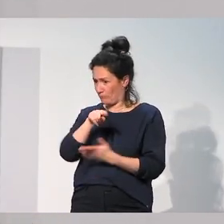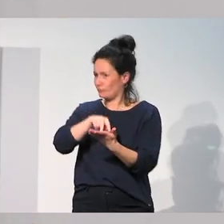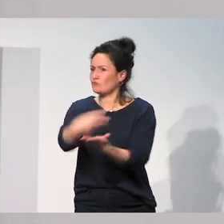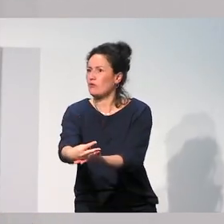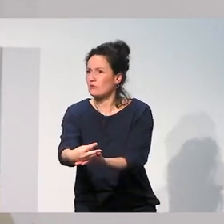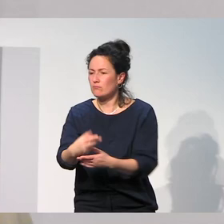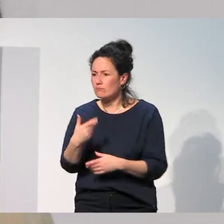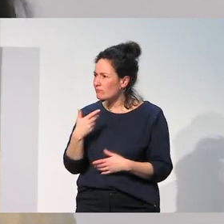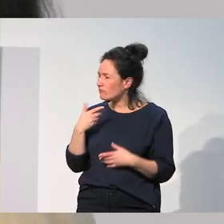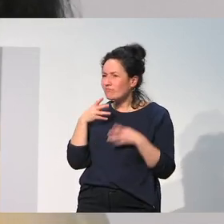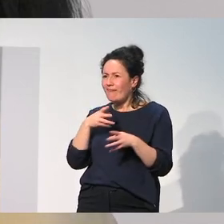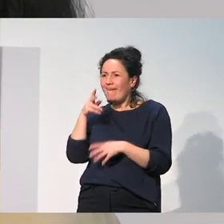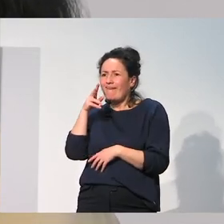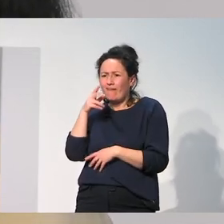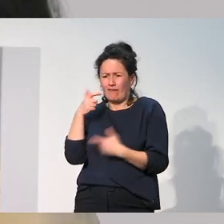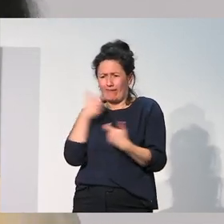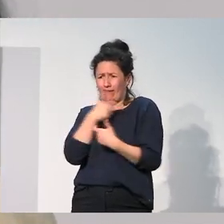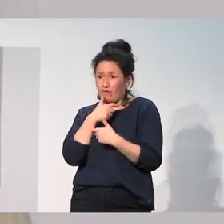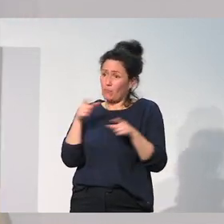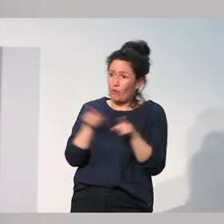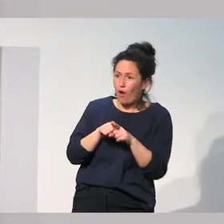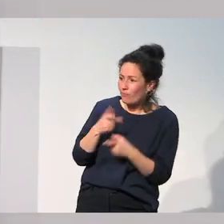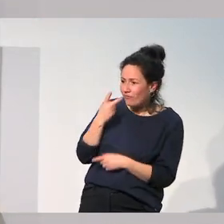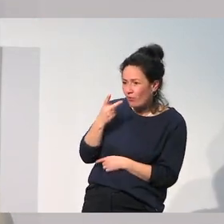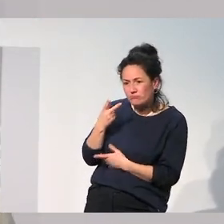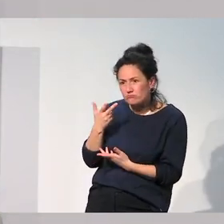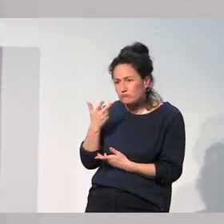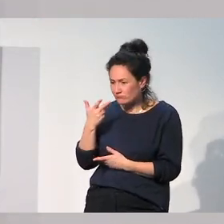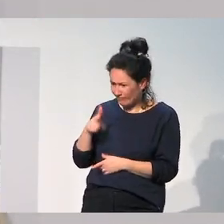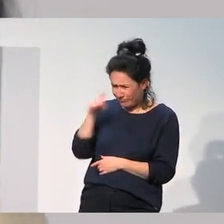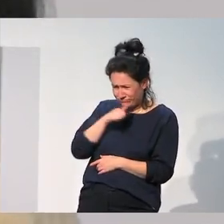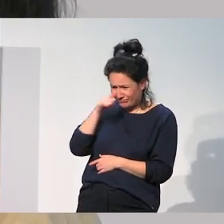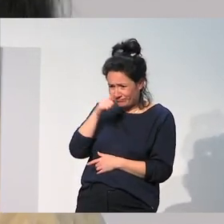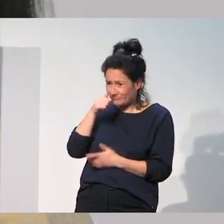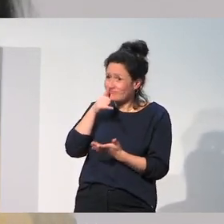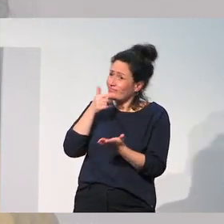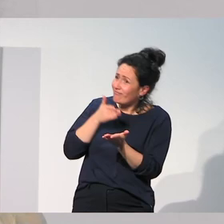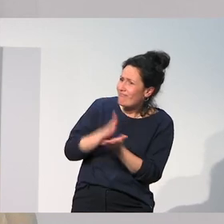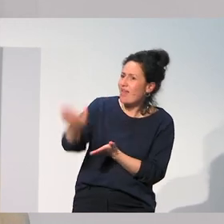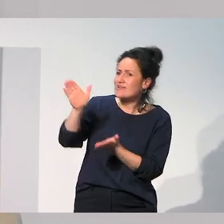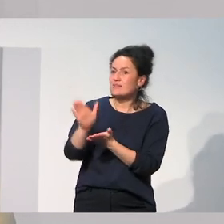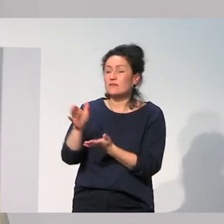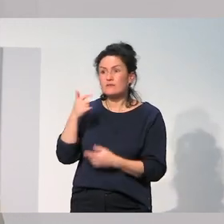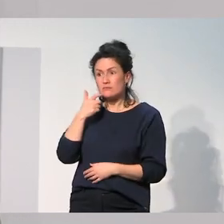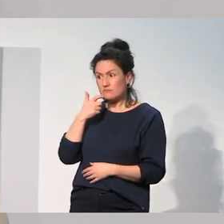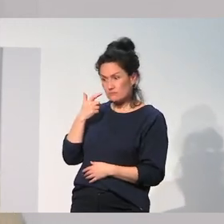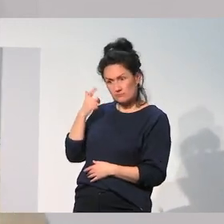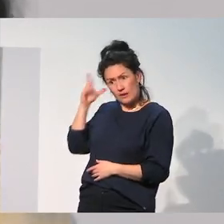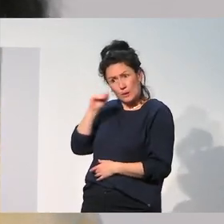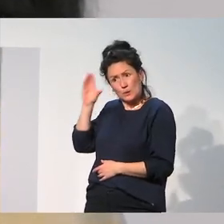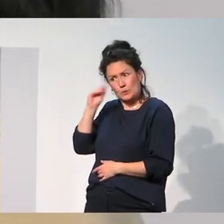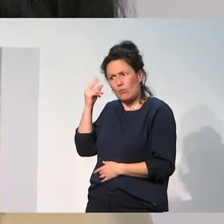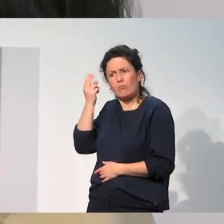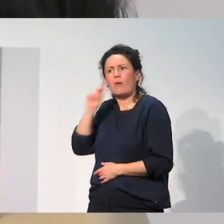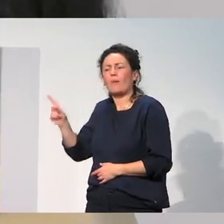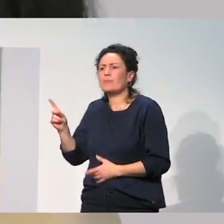on rirait finalement tous devant un animal ridicule qui glisse. L'étudiant ne comprend pas que Auguste soit froissé parce que